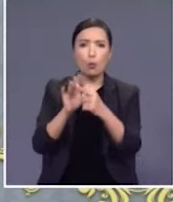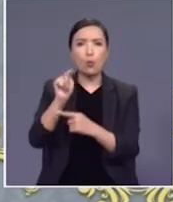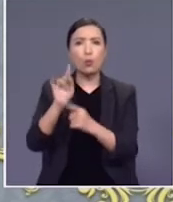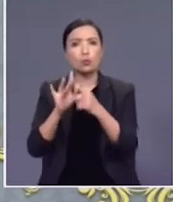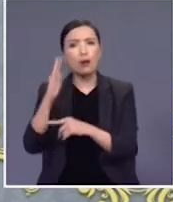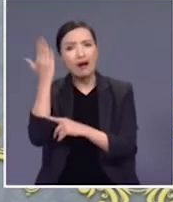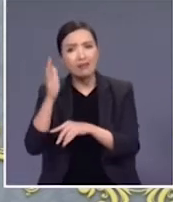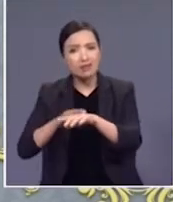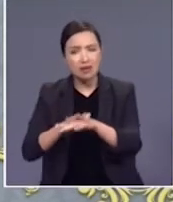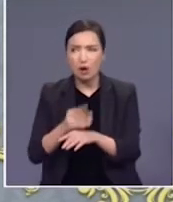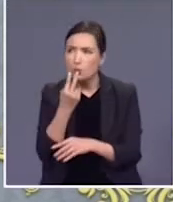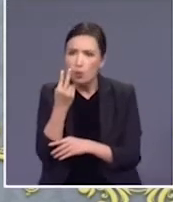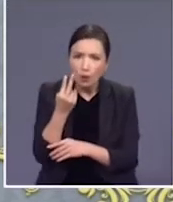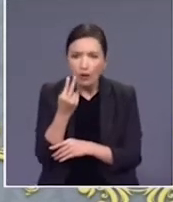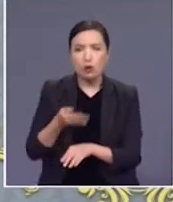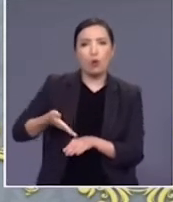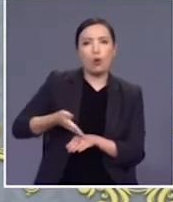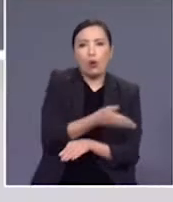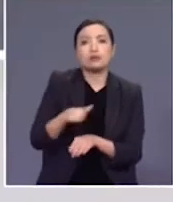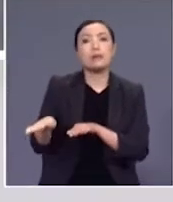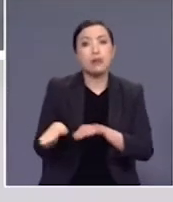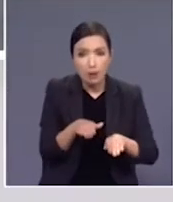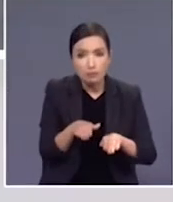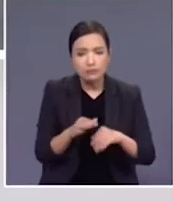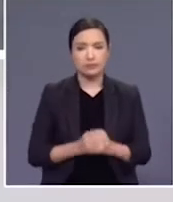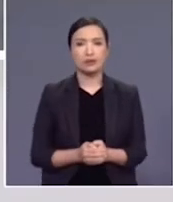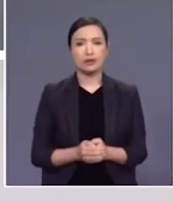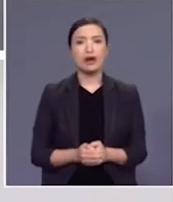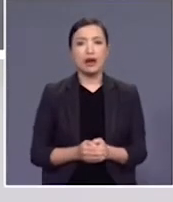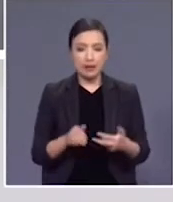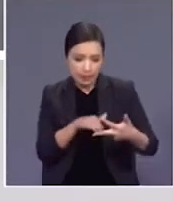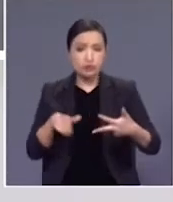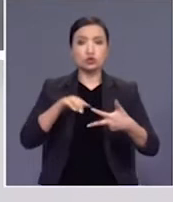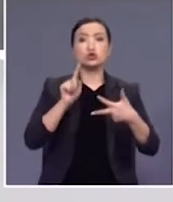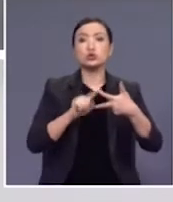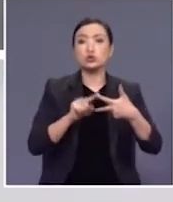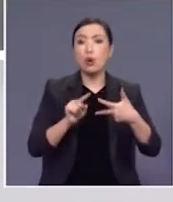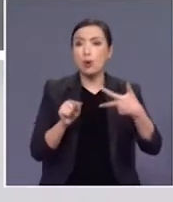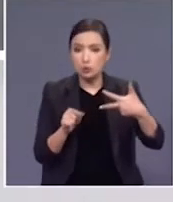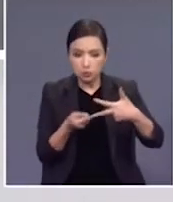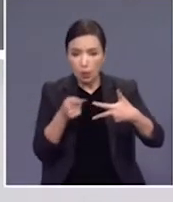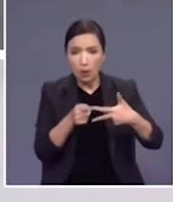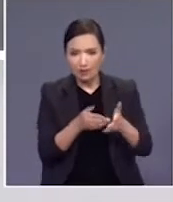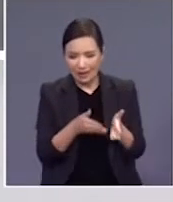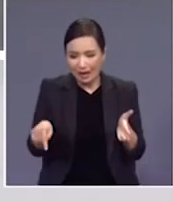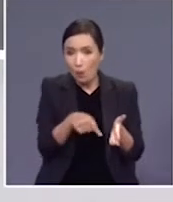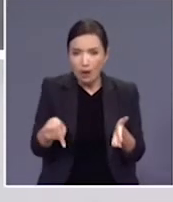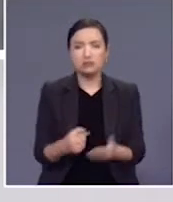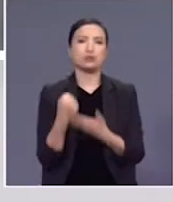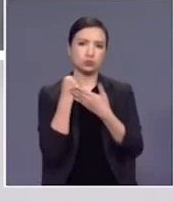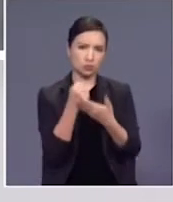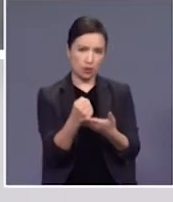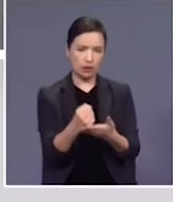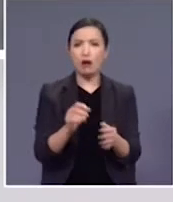าเพื่อทุกคนจะได้เตรียมความพร้อมไว้ล่วงหน้าสำหรับขั้นตอนที่2คือขั้นระวังก็ได้แก่การให้ความช่วยเหลือซึ่งดำเนินการบนหลักการส